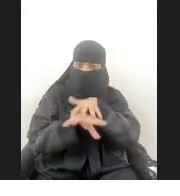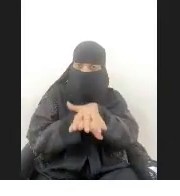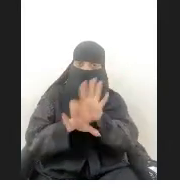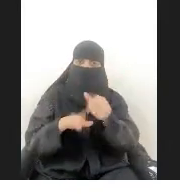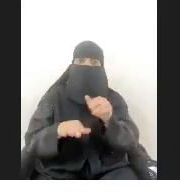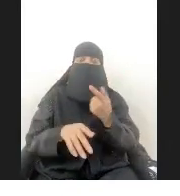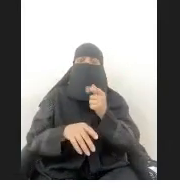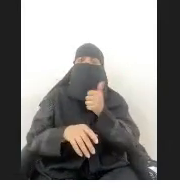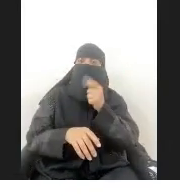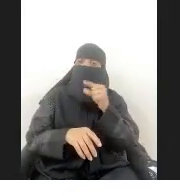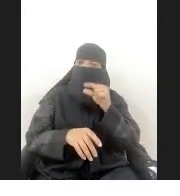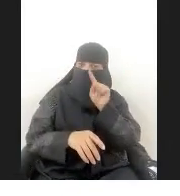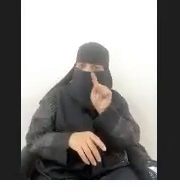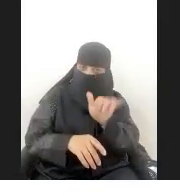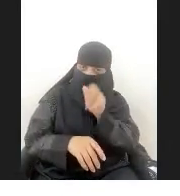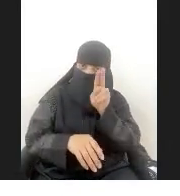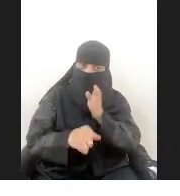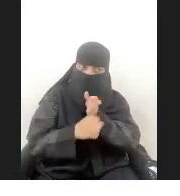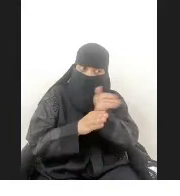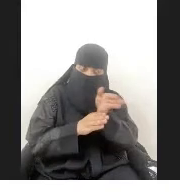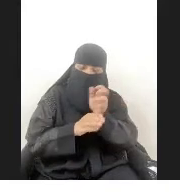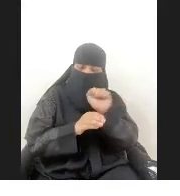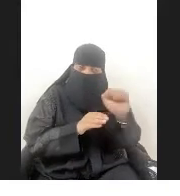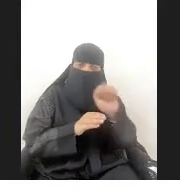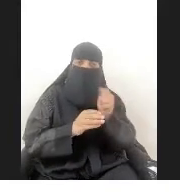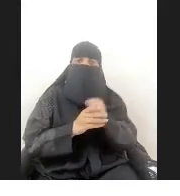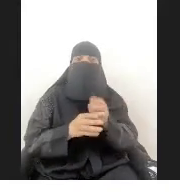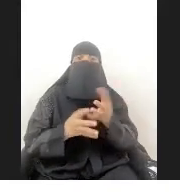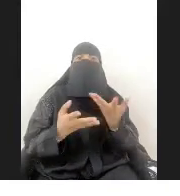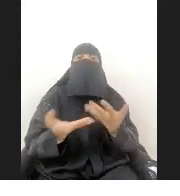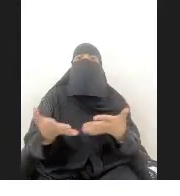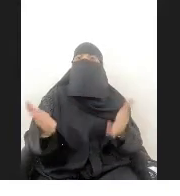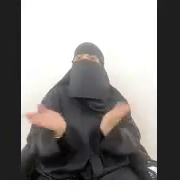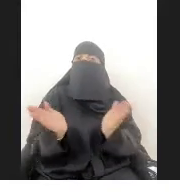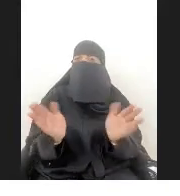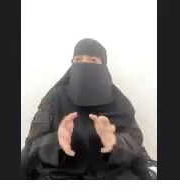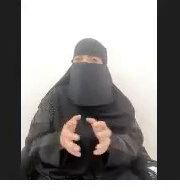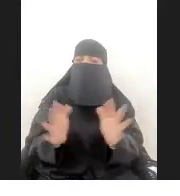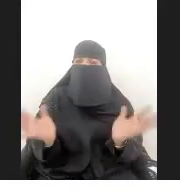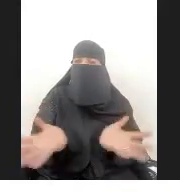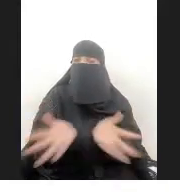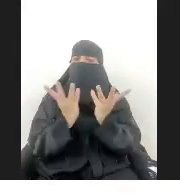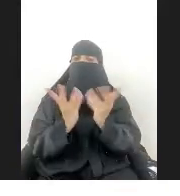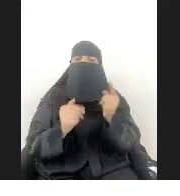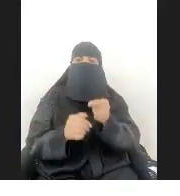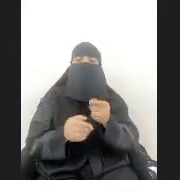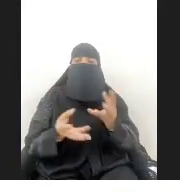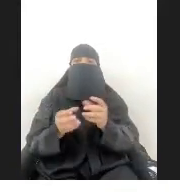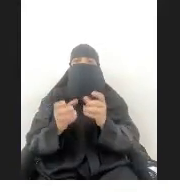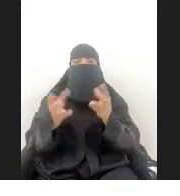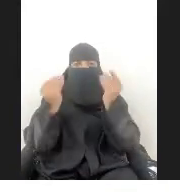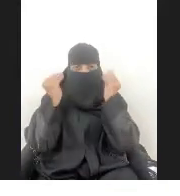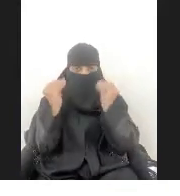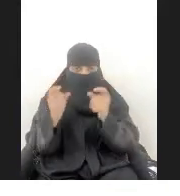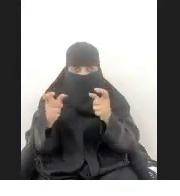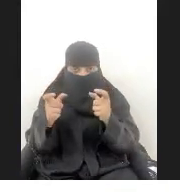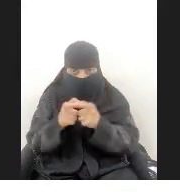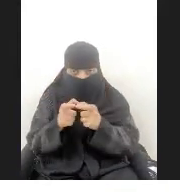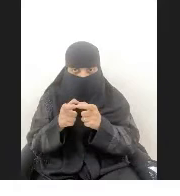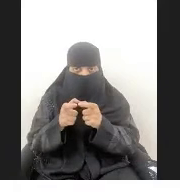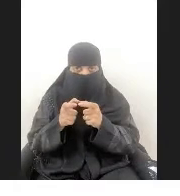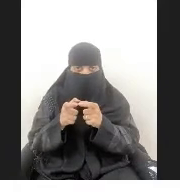هناك خلط بين التعلم المدمج وغيره من المصطلحات، مثل التدريس بين التعلم المصغر وبين العدد